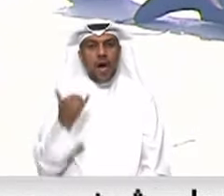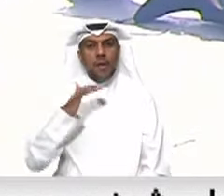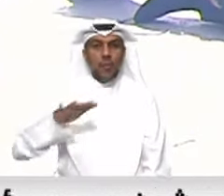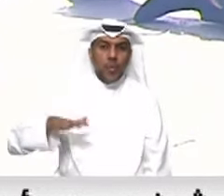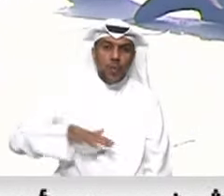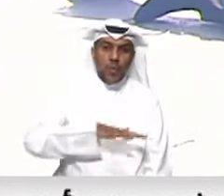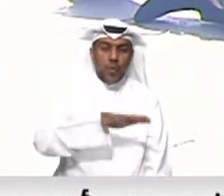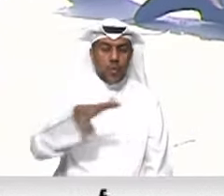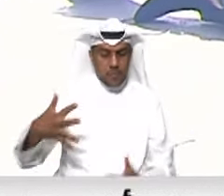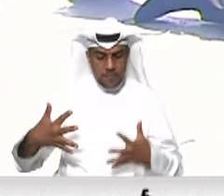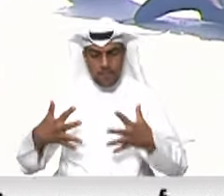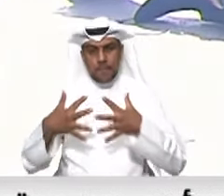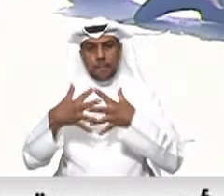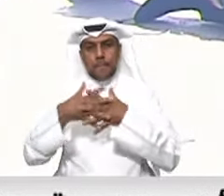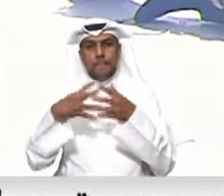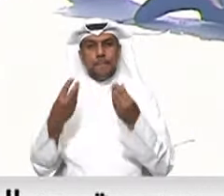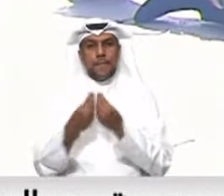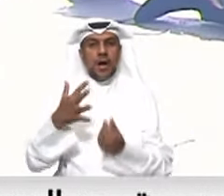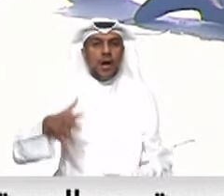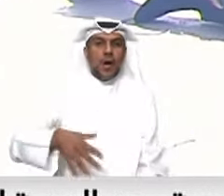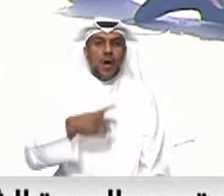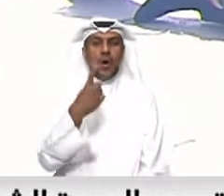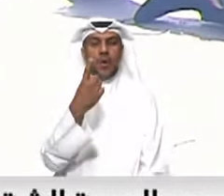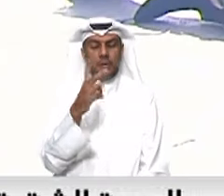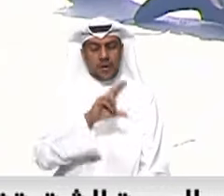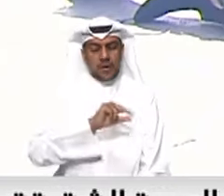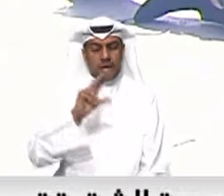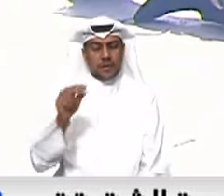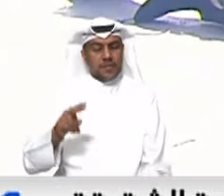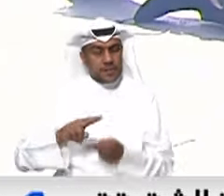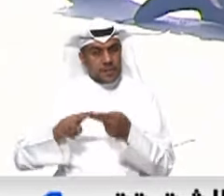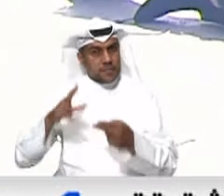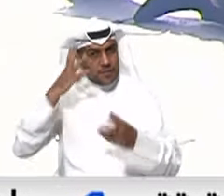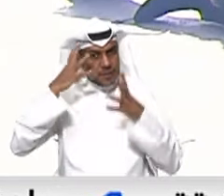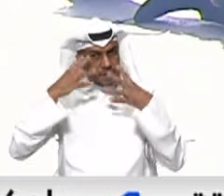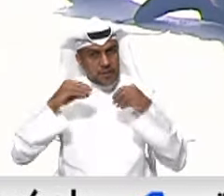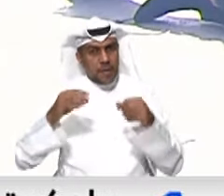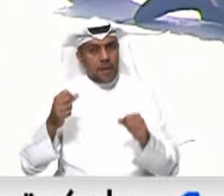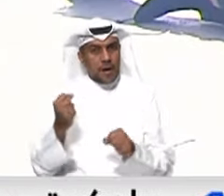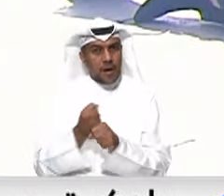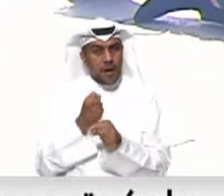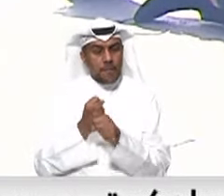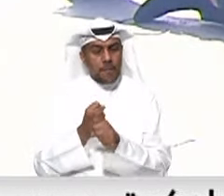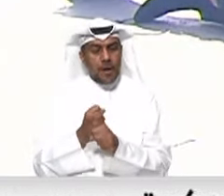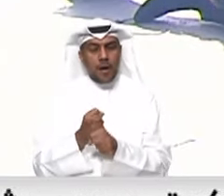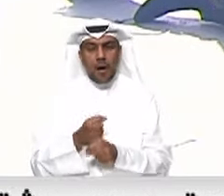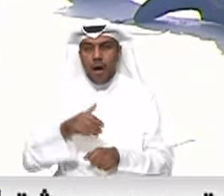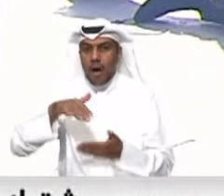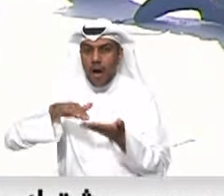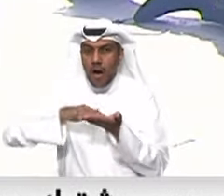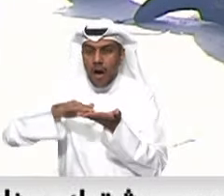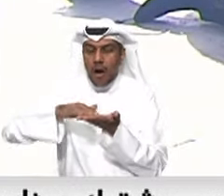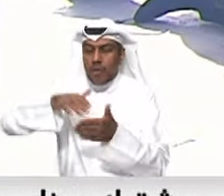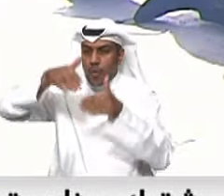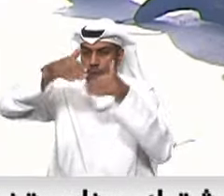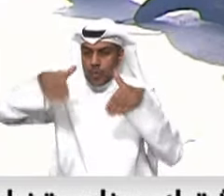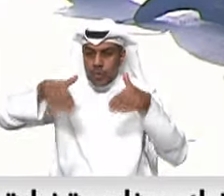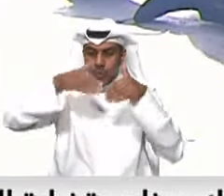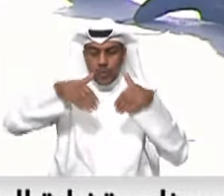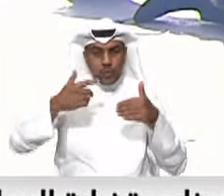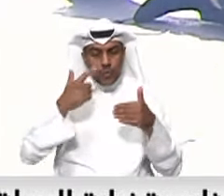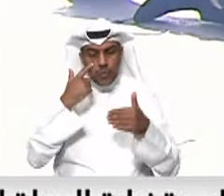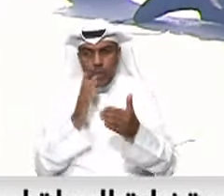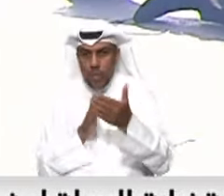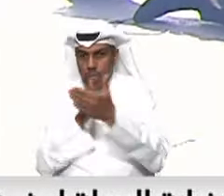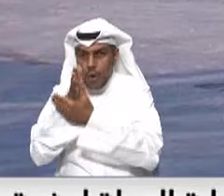بين دوله بما يتسق وقيم التسامح واحترام سيادة الدول على أراضيها وعدم